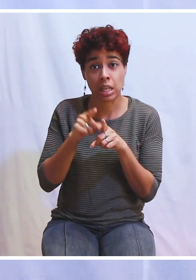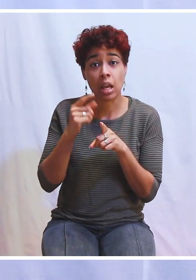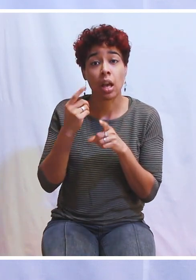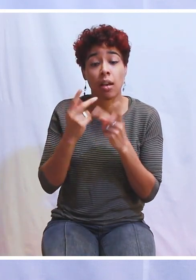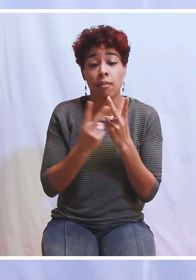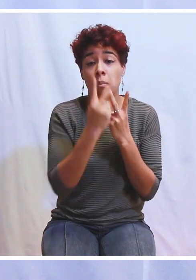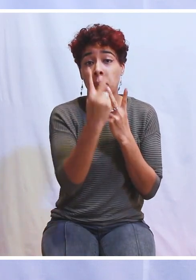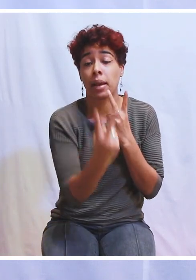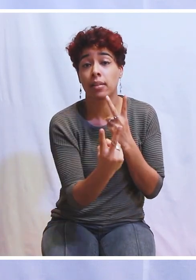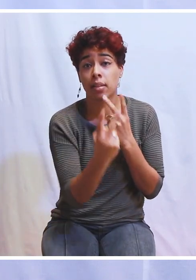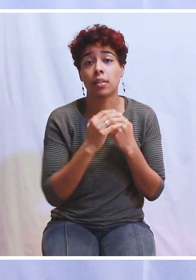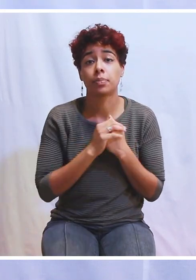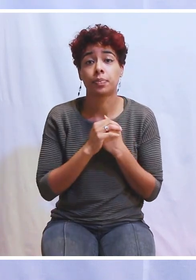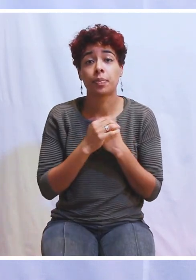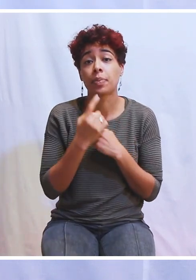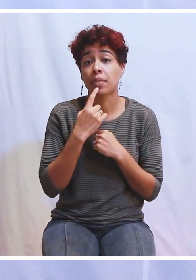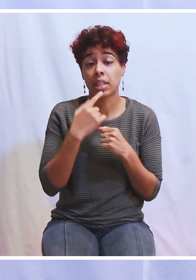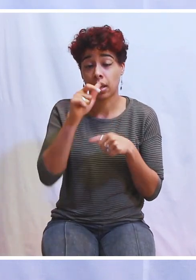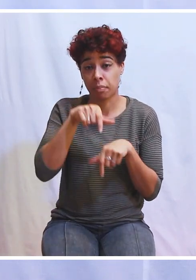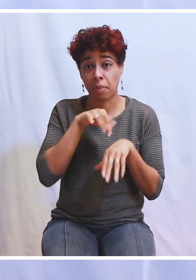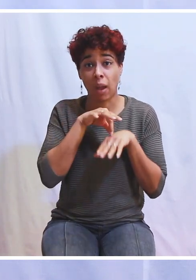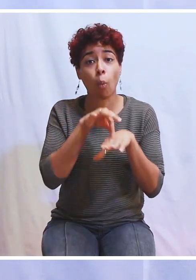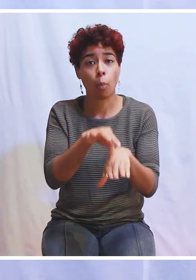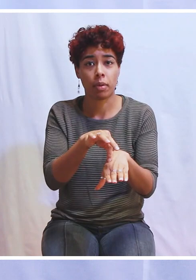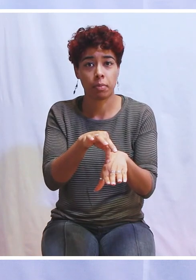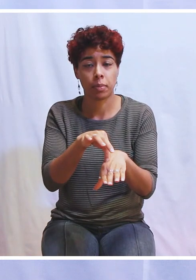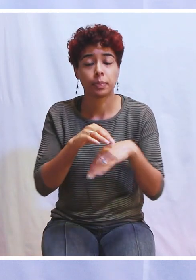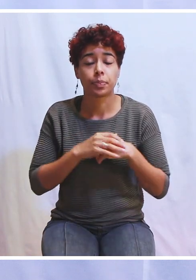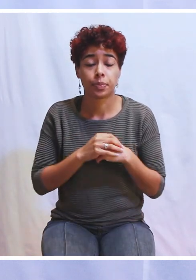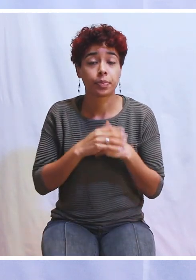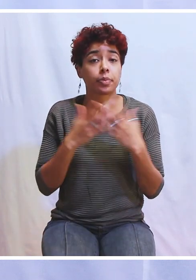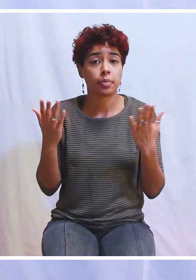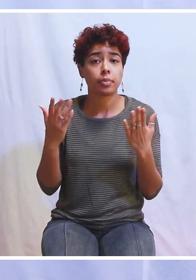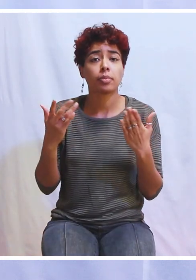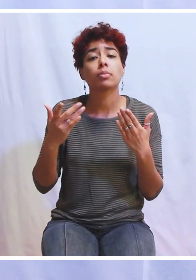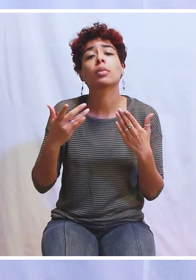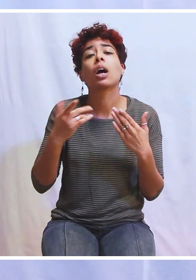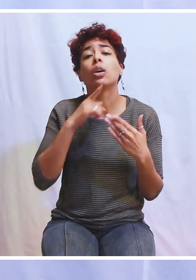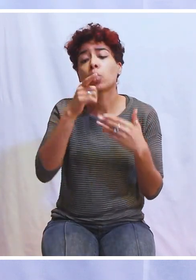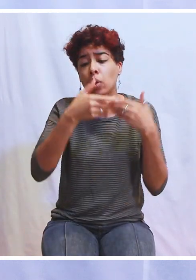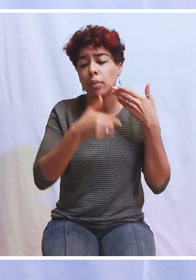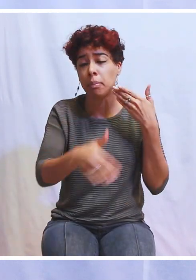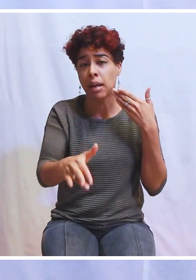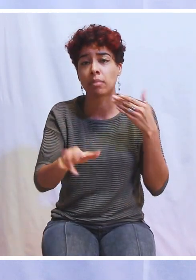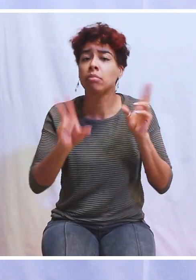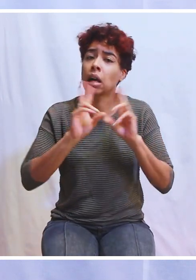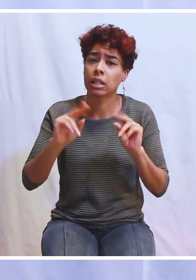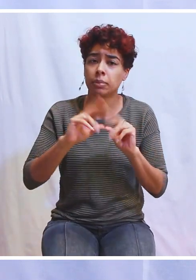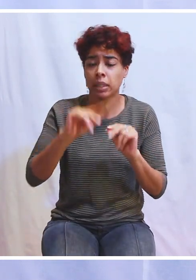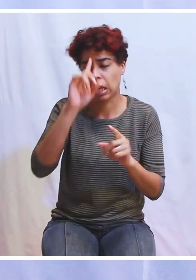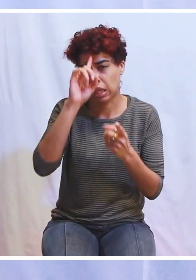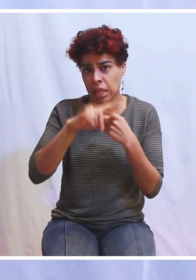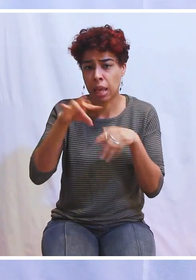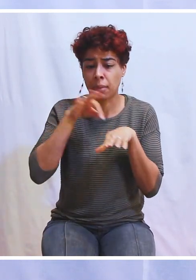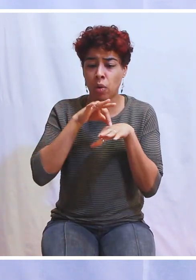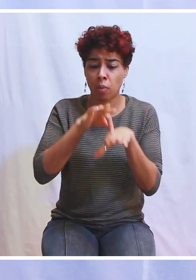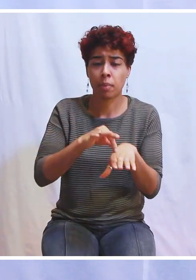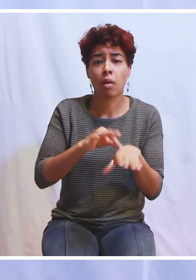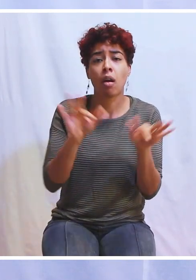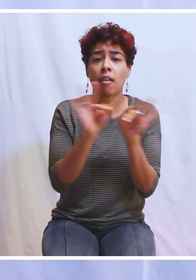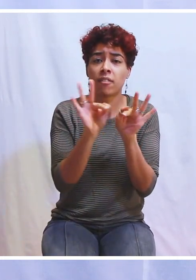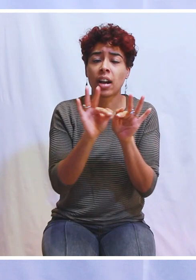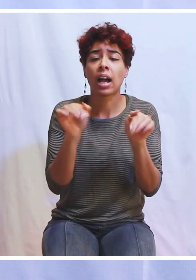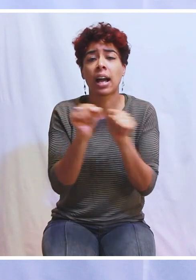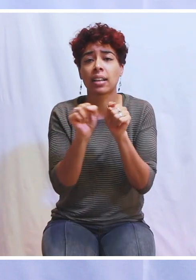quelqu'un. Ça s'appelle quoi? L'accompagnement. J'aimerais, sur quelques jours, développer ce qu'est l'accompagnement entre frères et sœurs